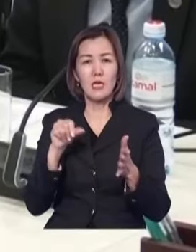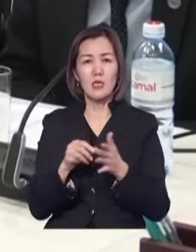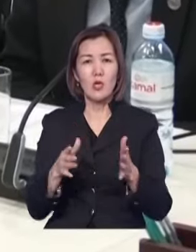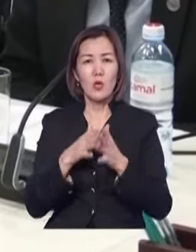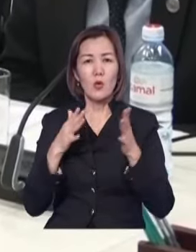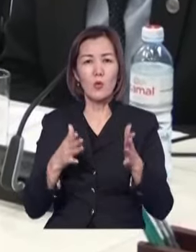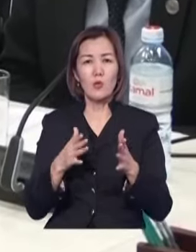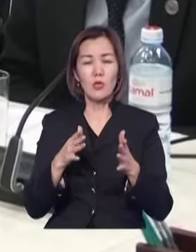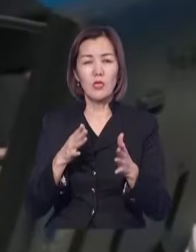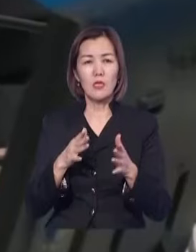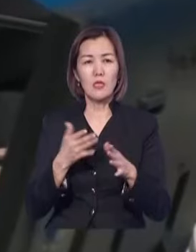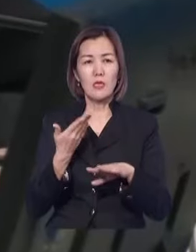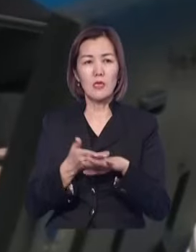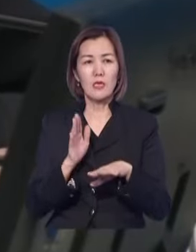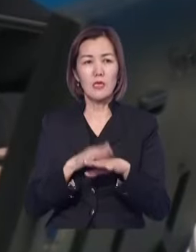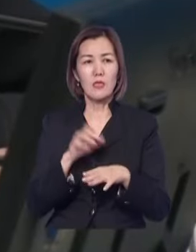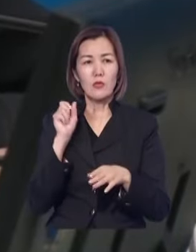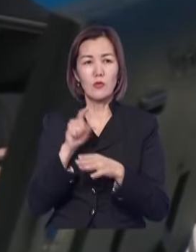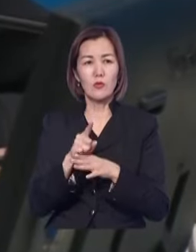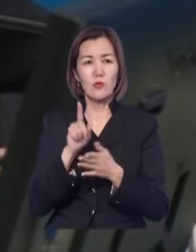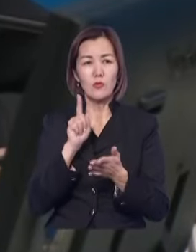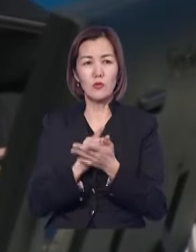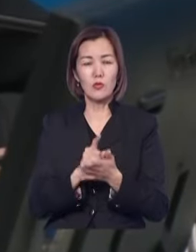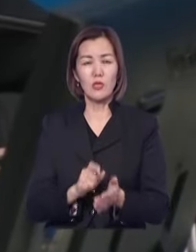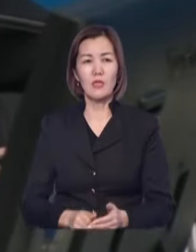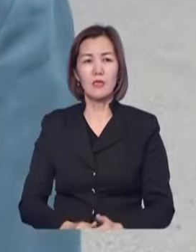әрі күрделі міндеттерді жүктеген.